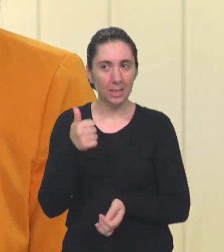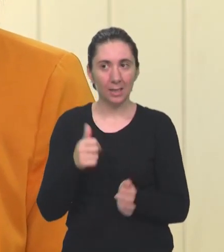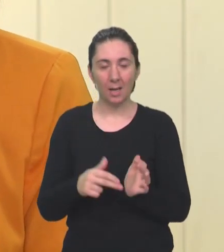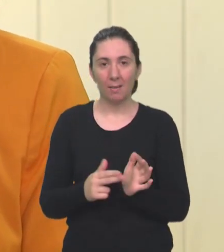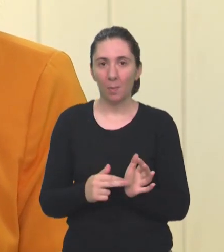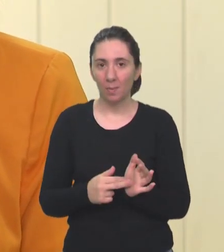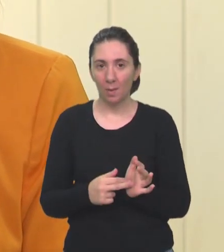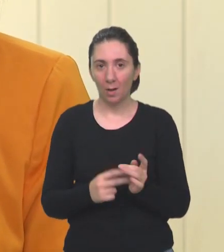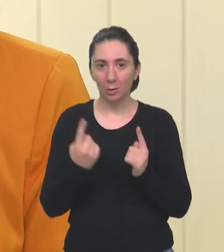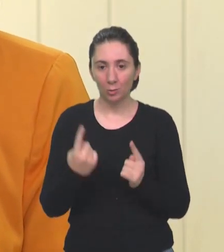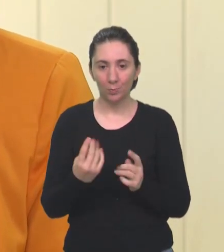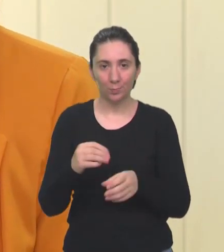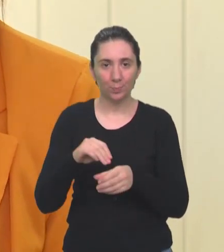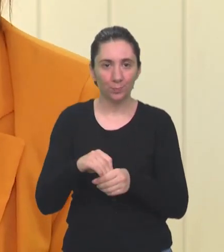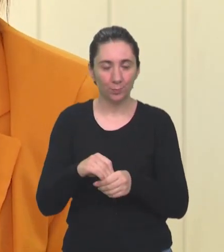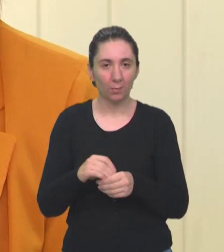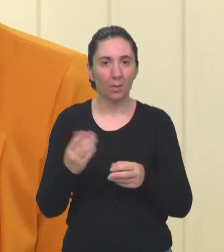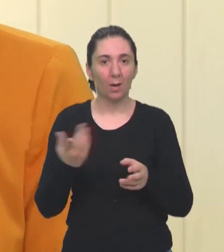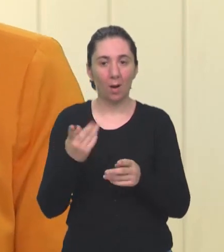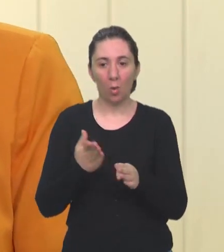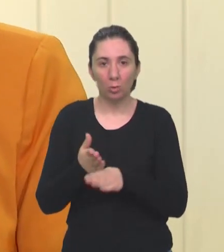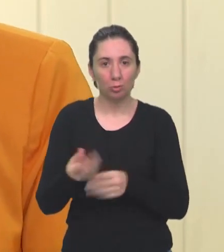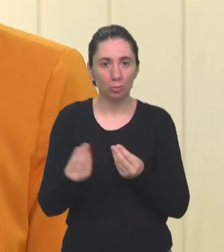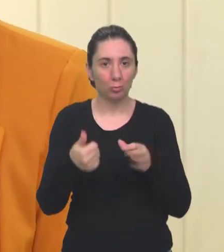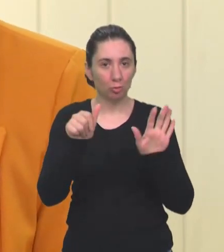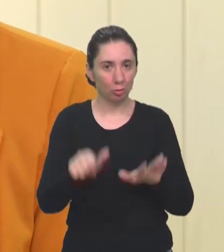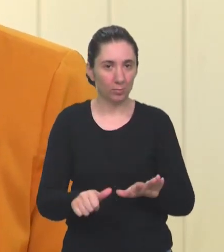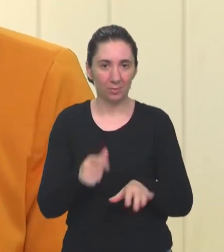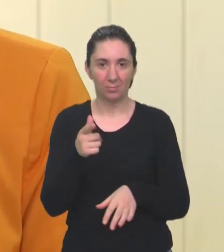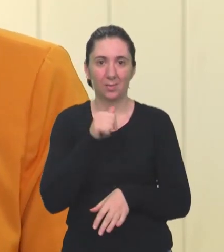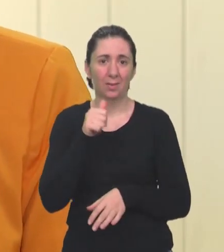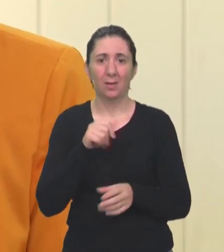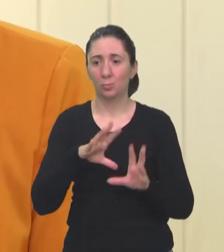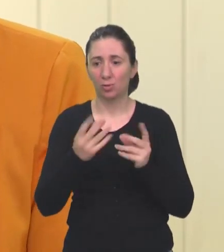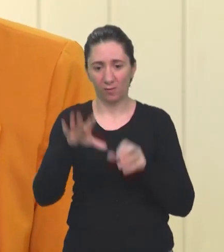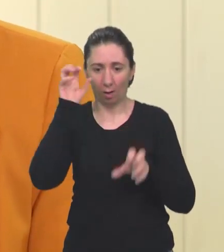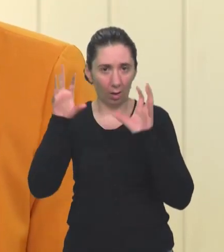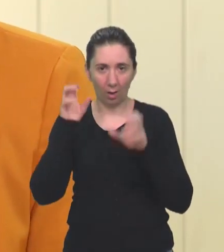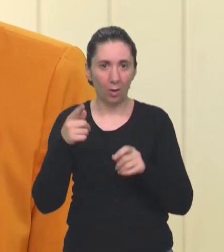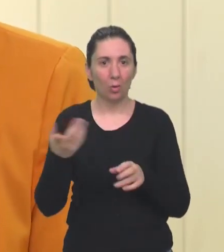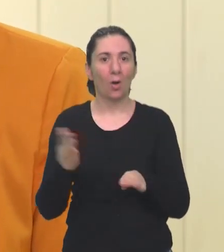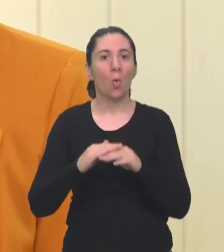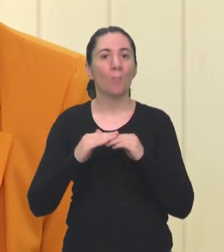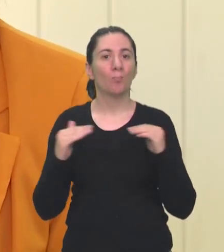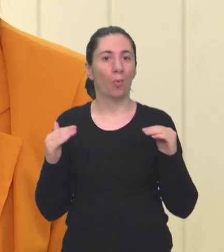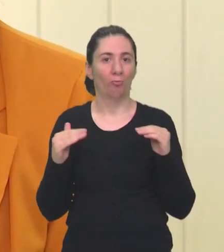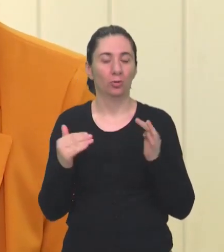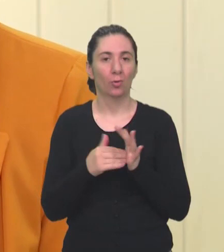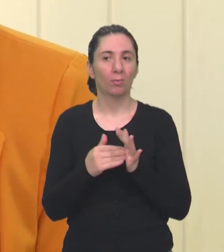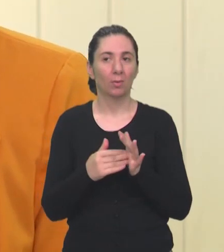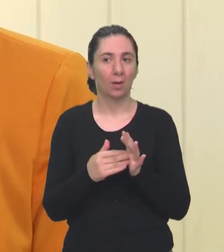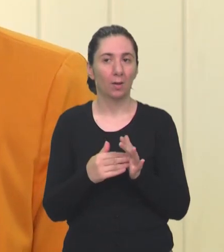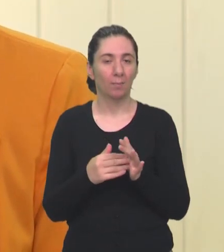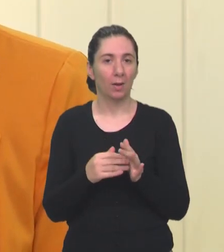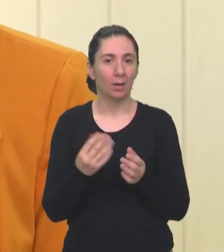način biti u materiji. Jer ukoliko uđeš u nešto na 6 mjeseci, ti to ne možeš savladati. To je ona neka površina. Znači, treba ti ipak